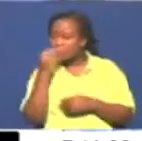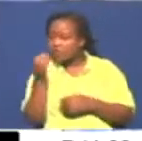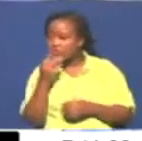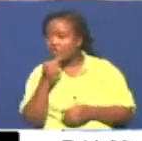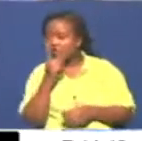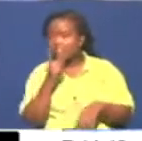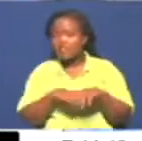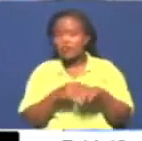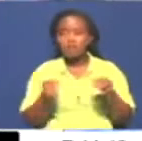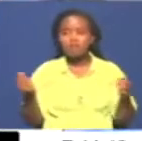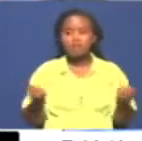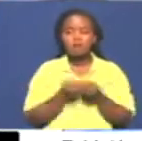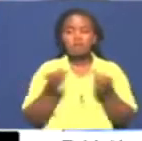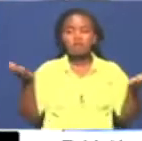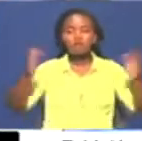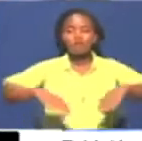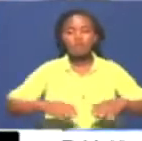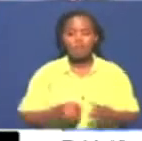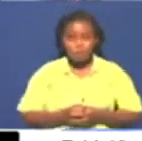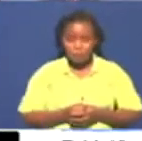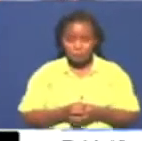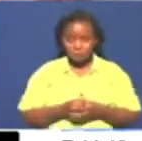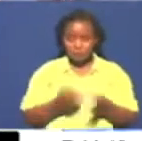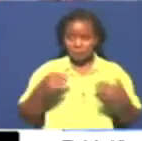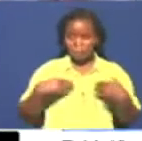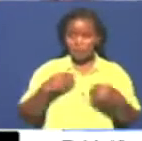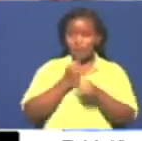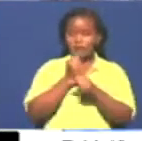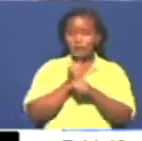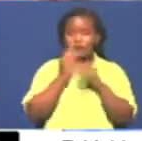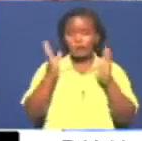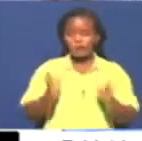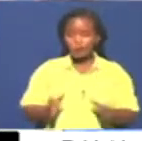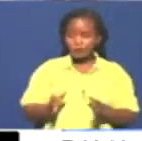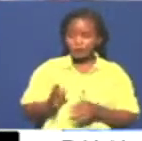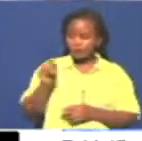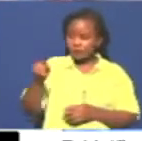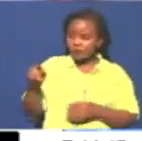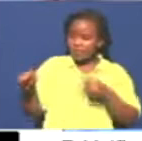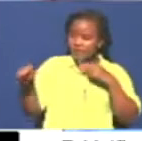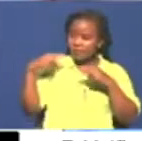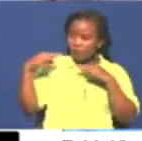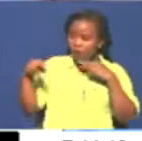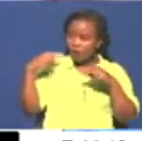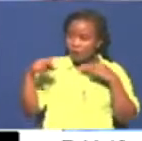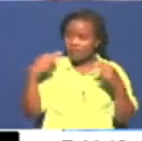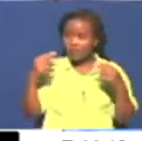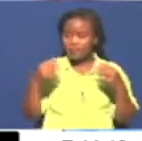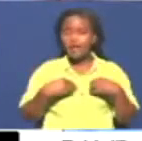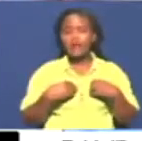ilipotokea. Kulikuwa na wafanyikazi katika ile hoteli, wafanyikazi